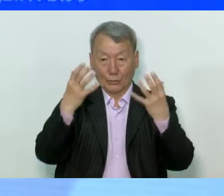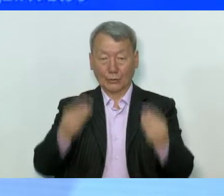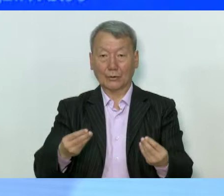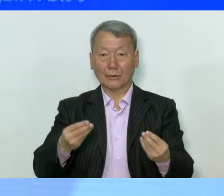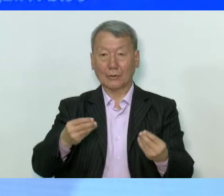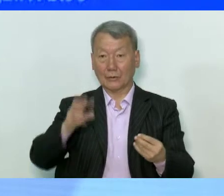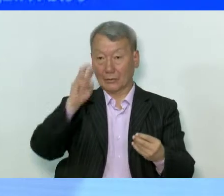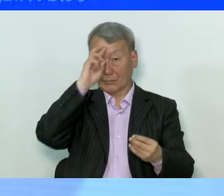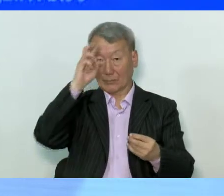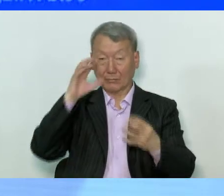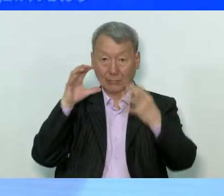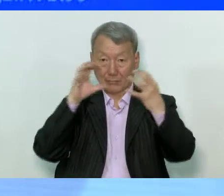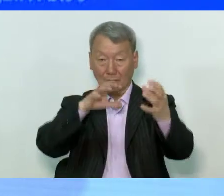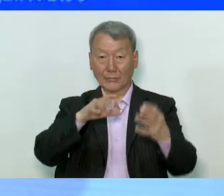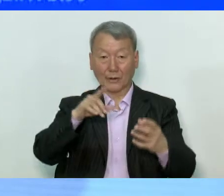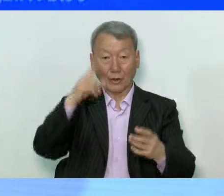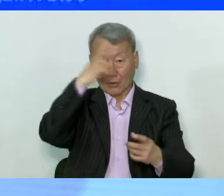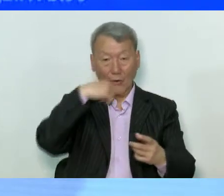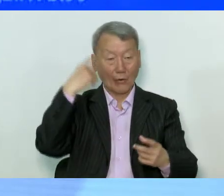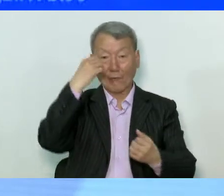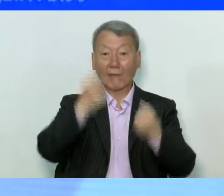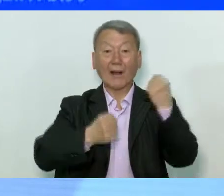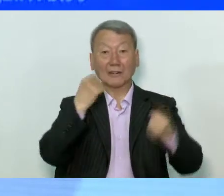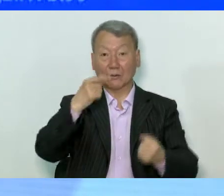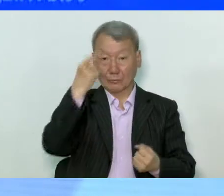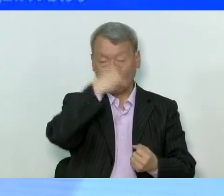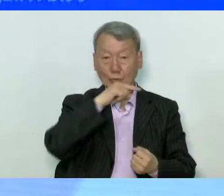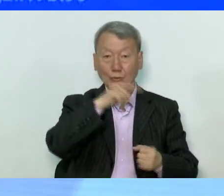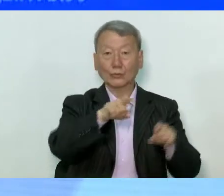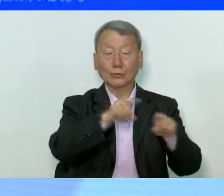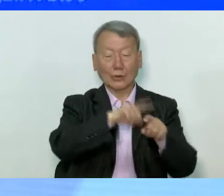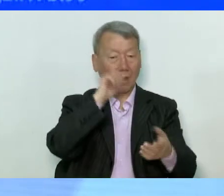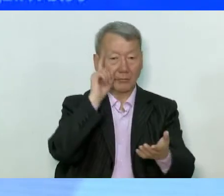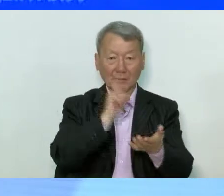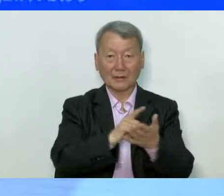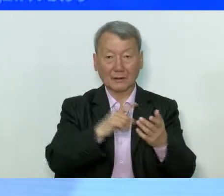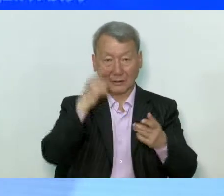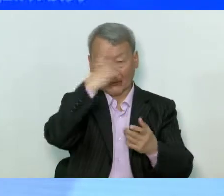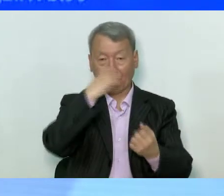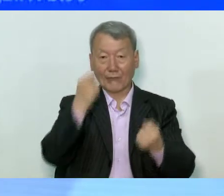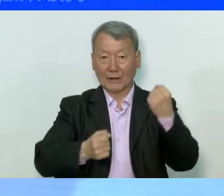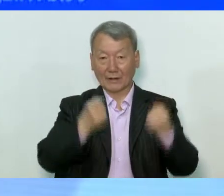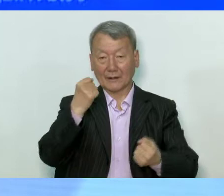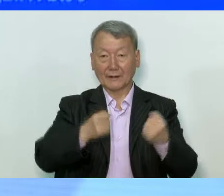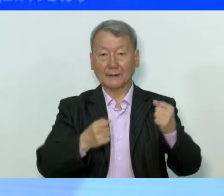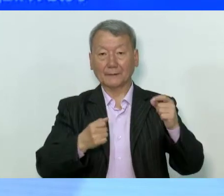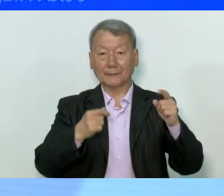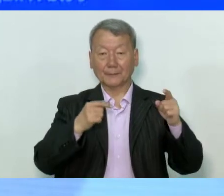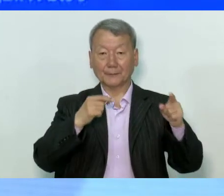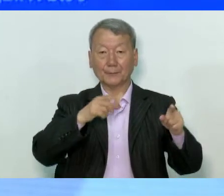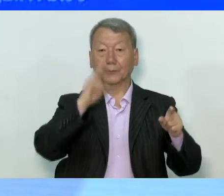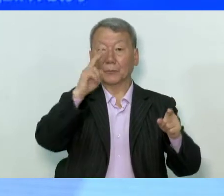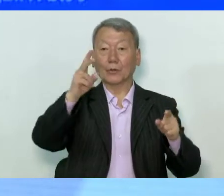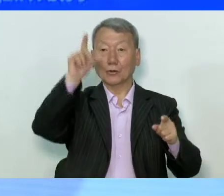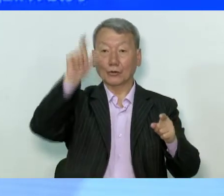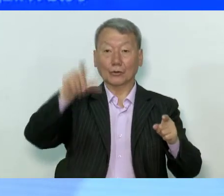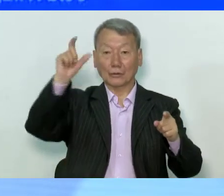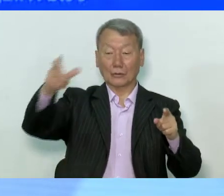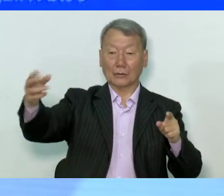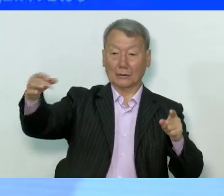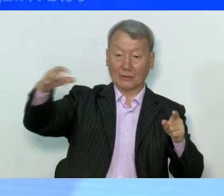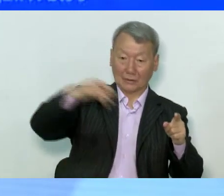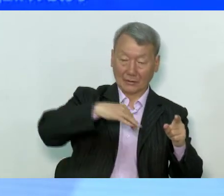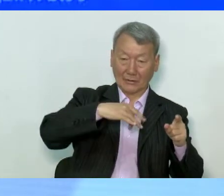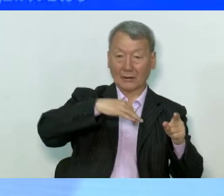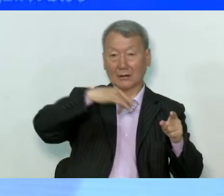коомдук транспортту минген водительдерге, шоферлорго сөзсүз түрдө ошол чыгып аткан